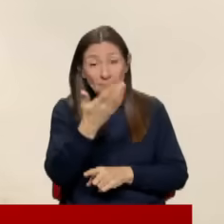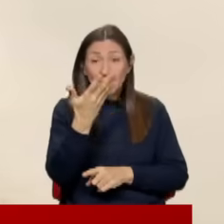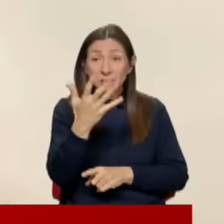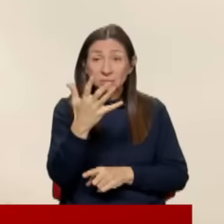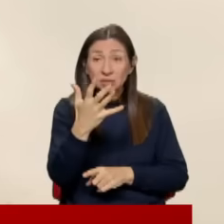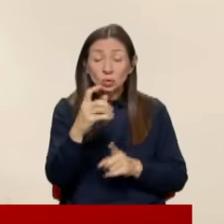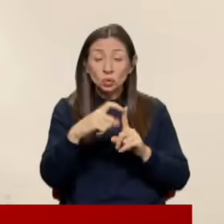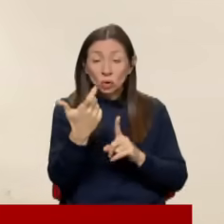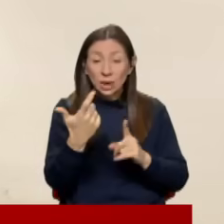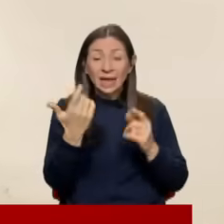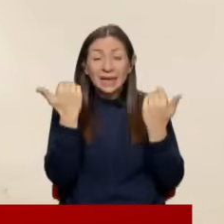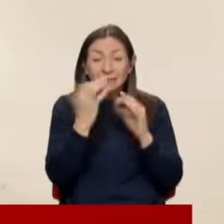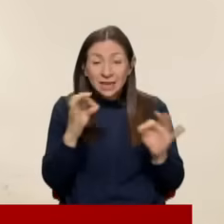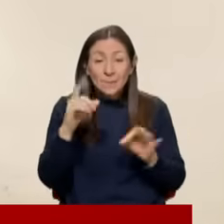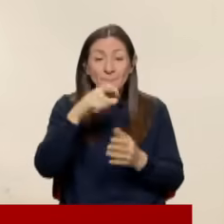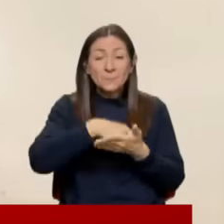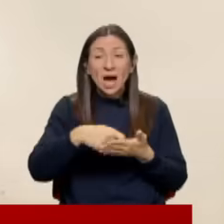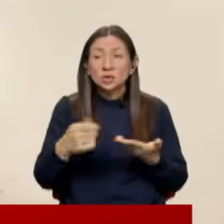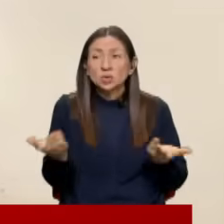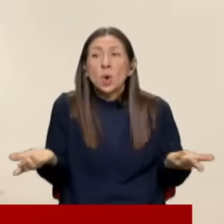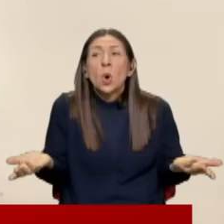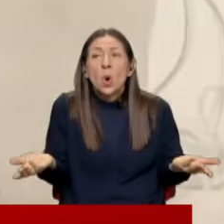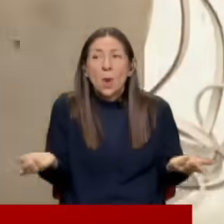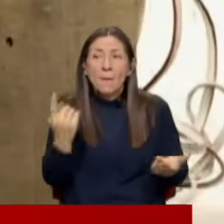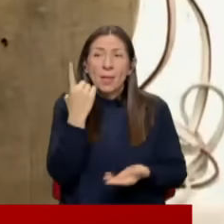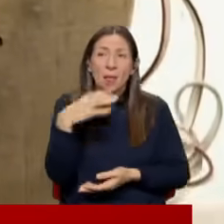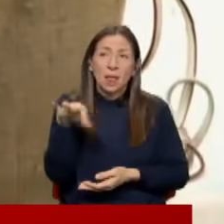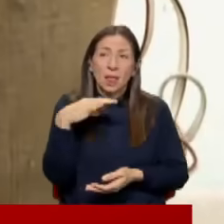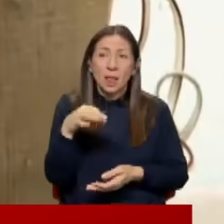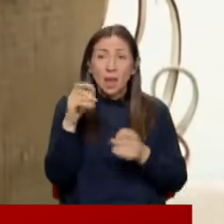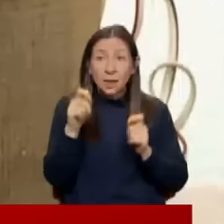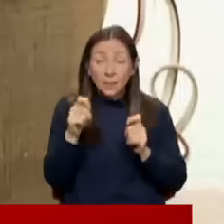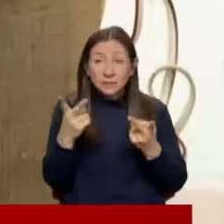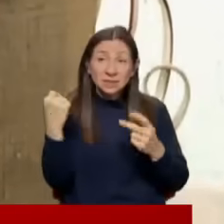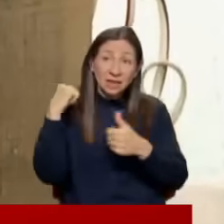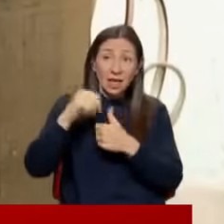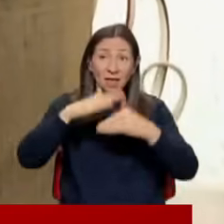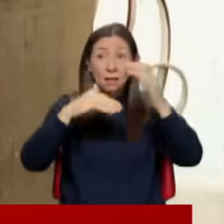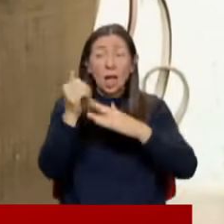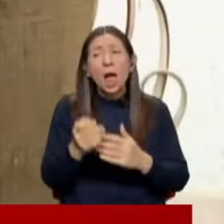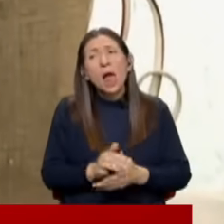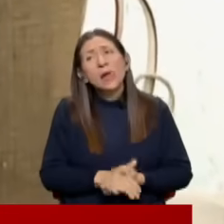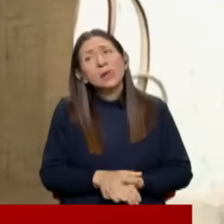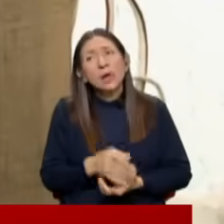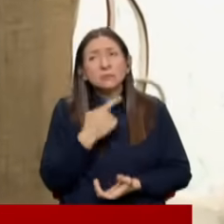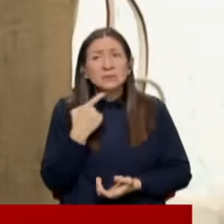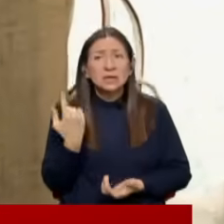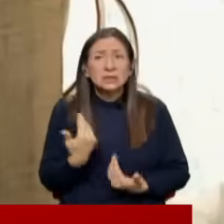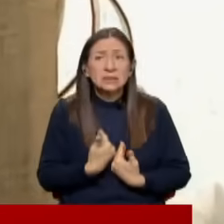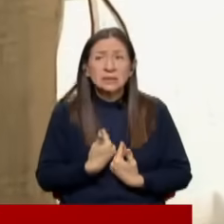5000 liralık dul ve yetim aylığından başka bir gelir de yok. Yapabilir misiniz evinizi geri? Yapamam, imkanım